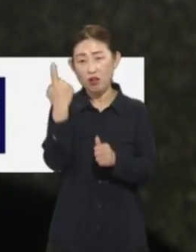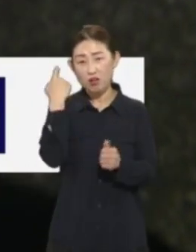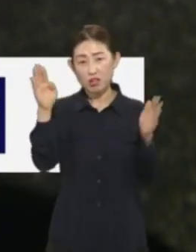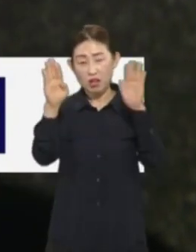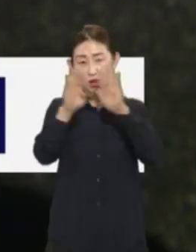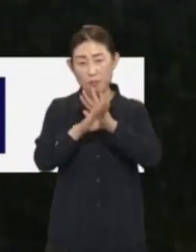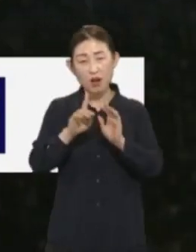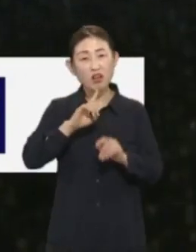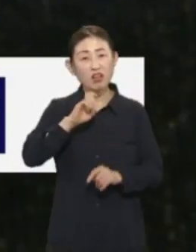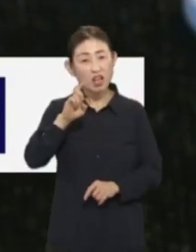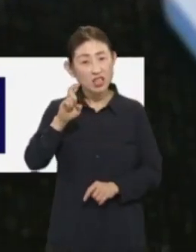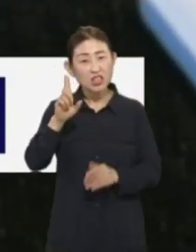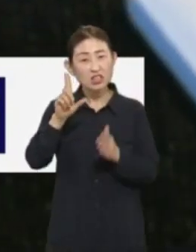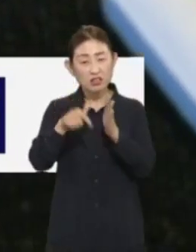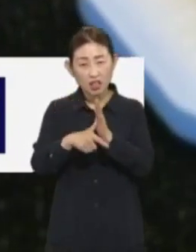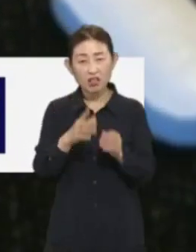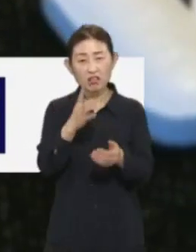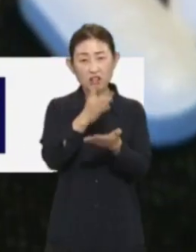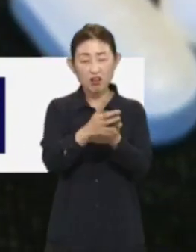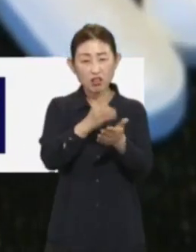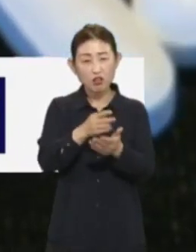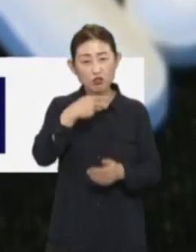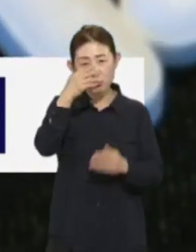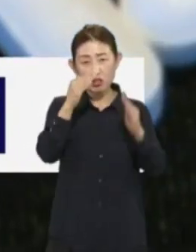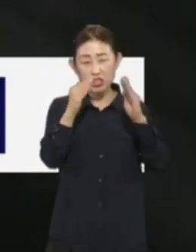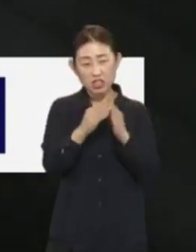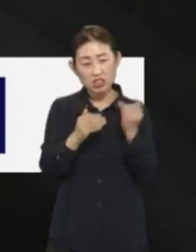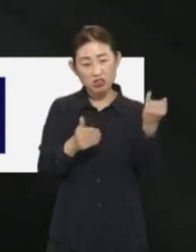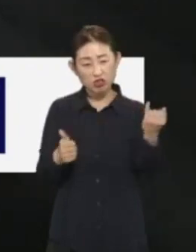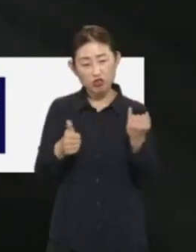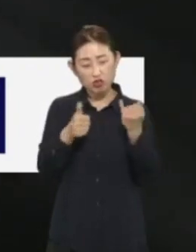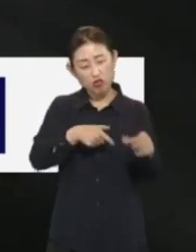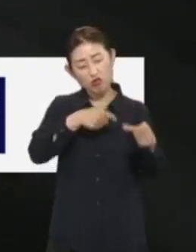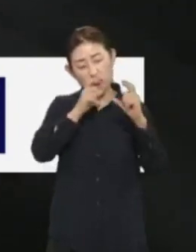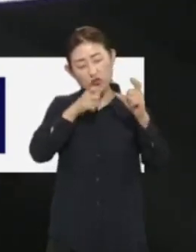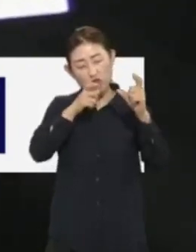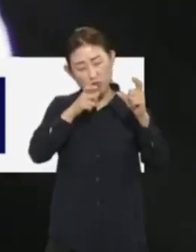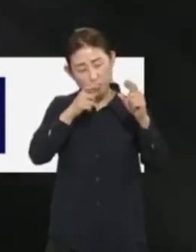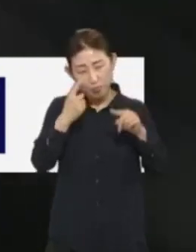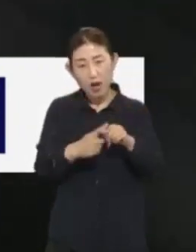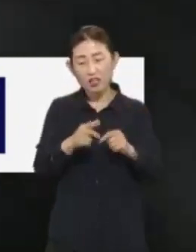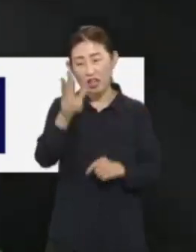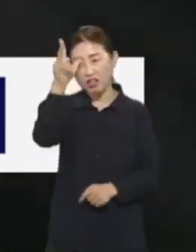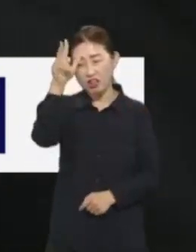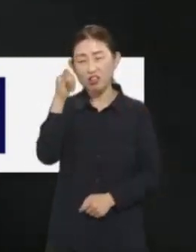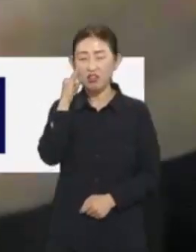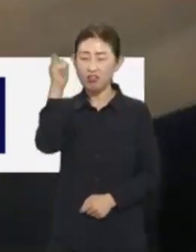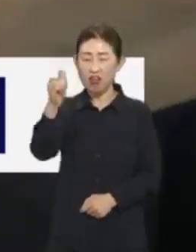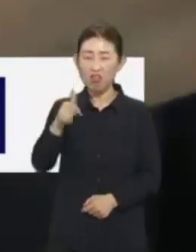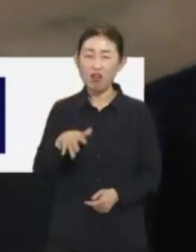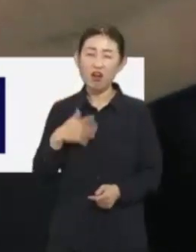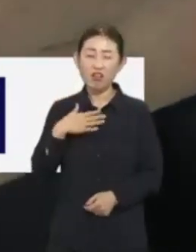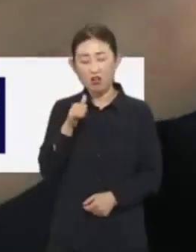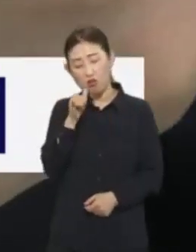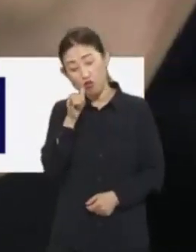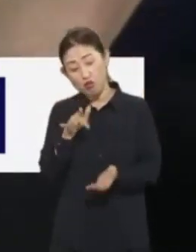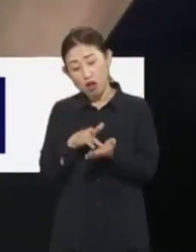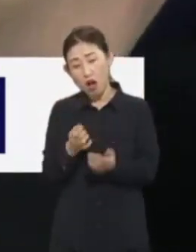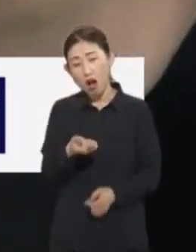어젯밤 11시 30분쯤 천안에 있는 한 술집에서 여자친구와 술을 마시던 도중 경찰에 전화를 걸어